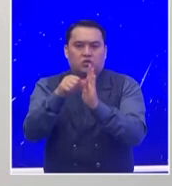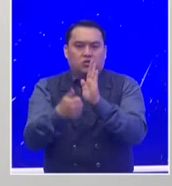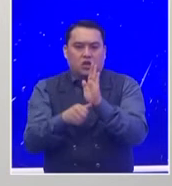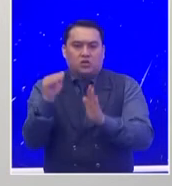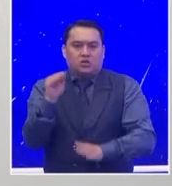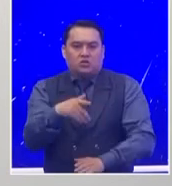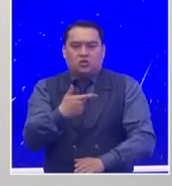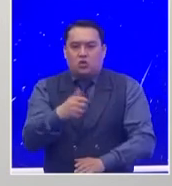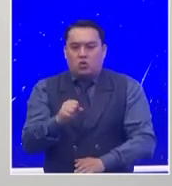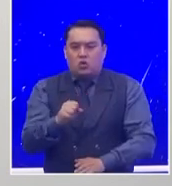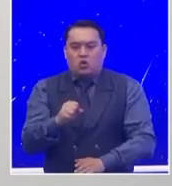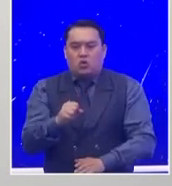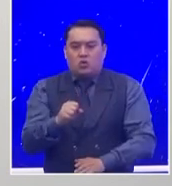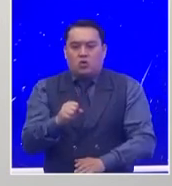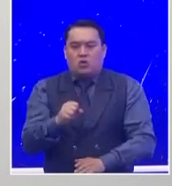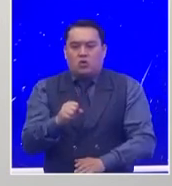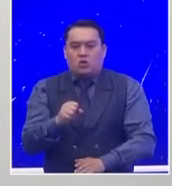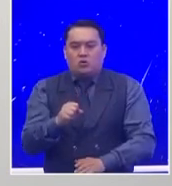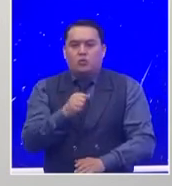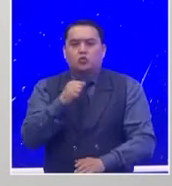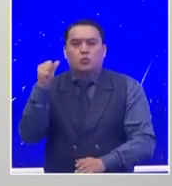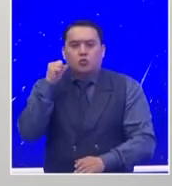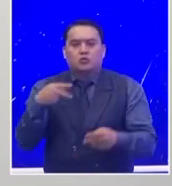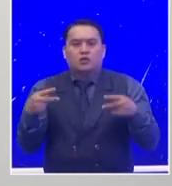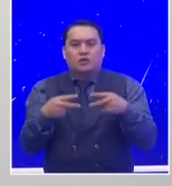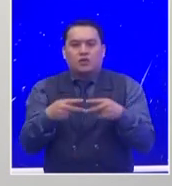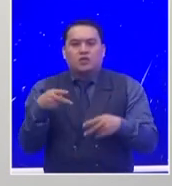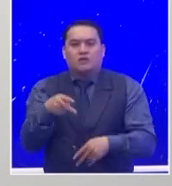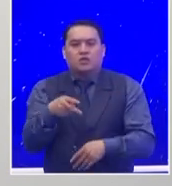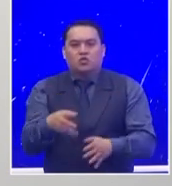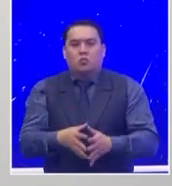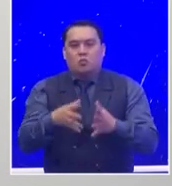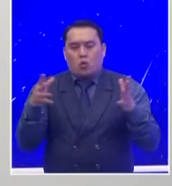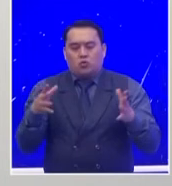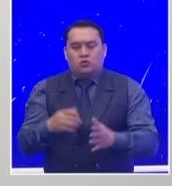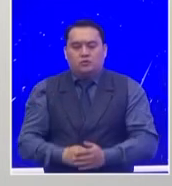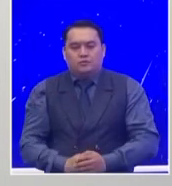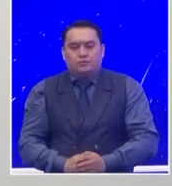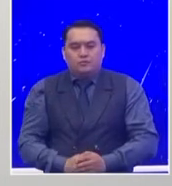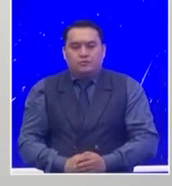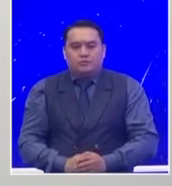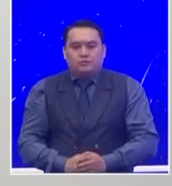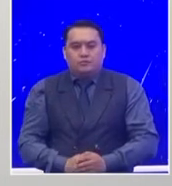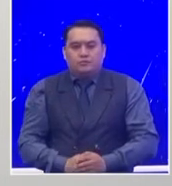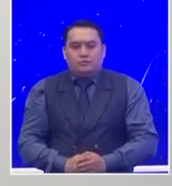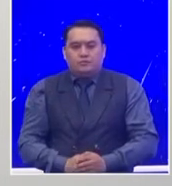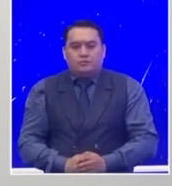16100 гектаров, что в сравнении с прошлым годом на 2000, более 2000 гектаров будет больше.